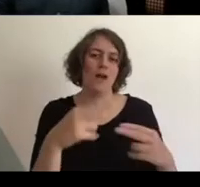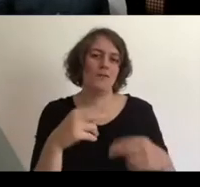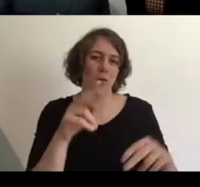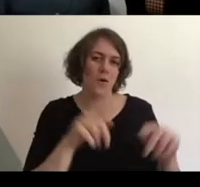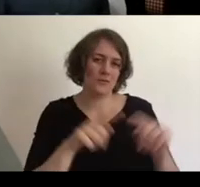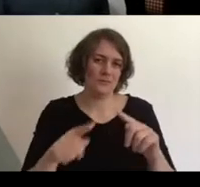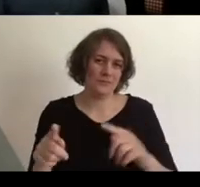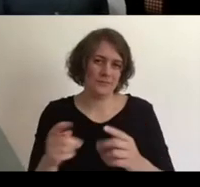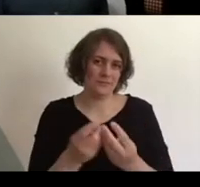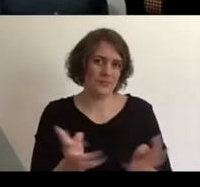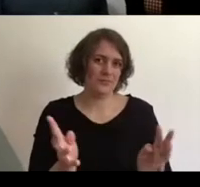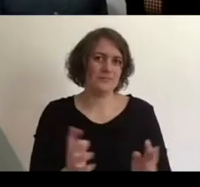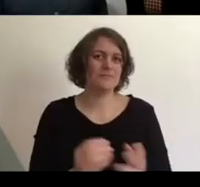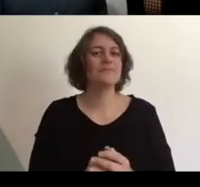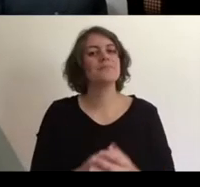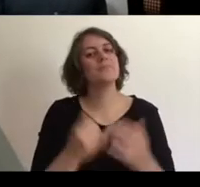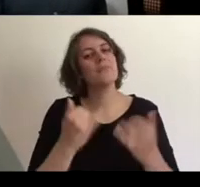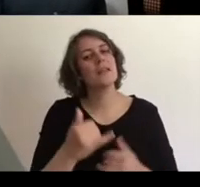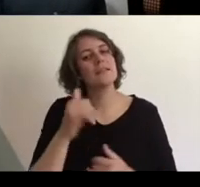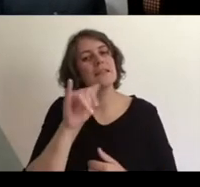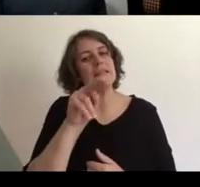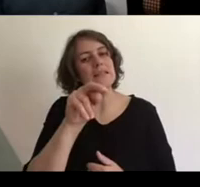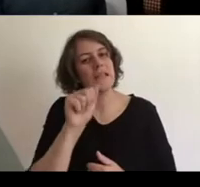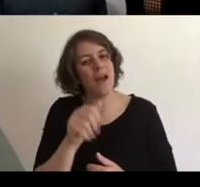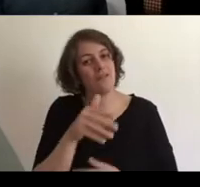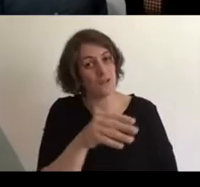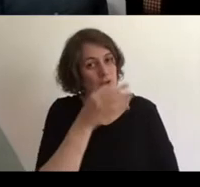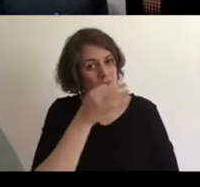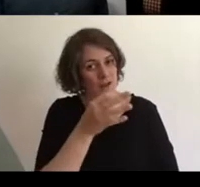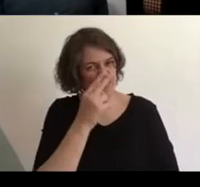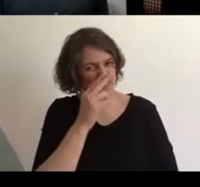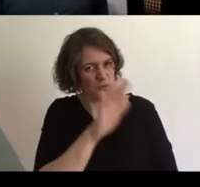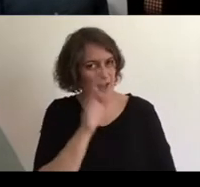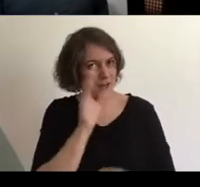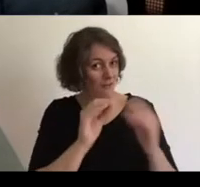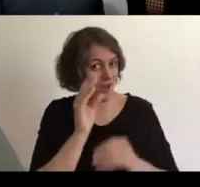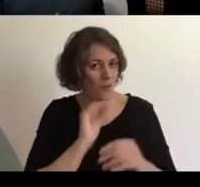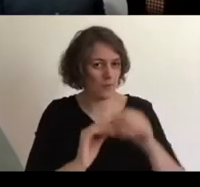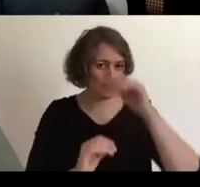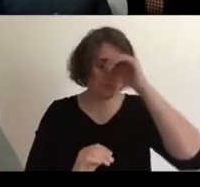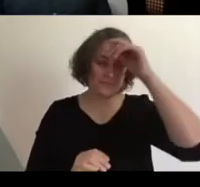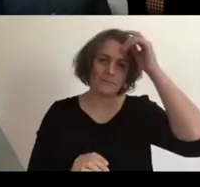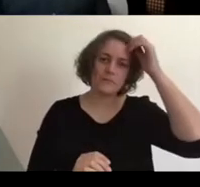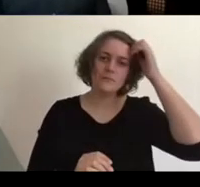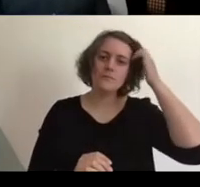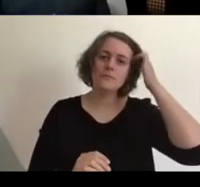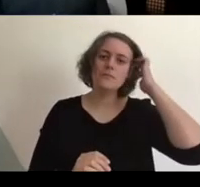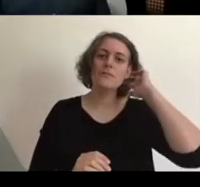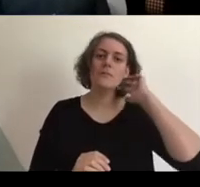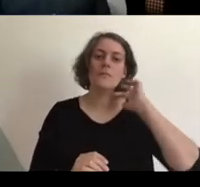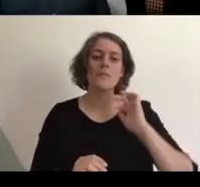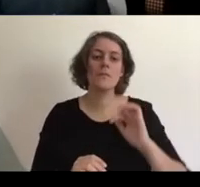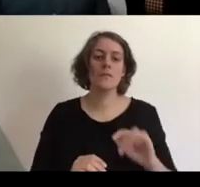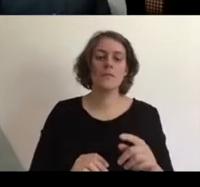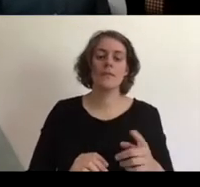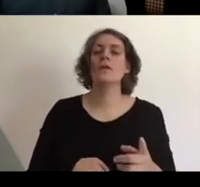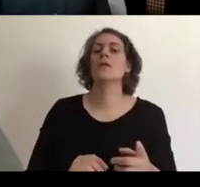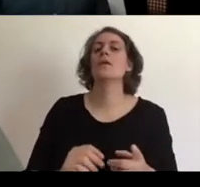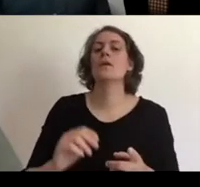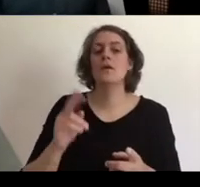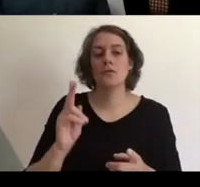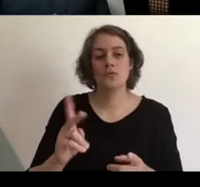es bei dir mit deinen Erfahrungen? Genau, ich habe mich jetzt im Laufe meines Berufslebens tatsächlich schon mehrfach